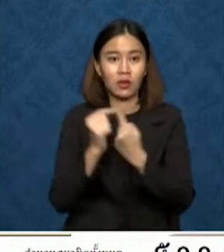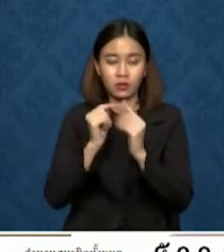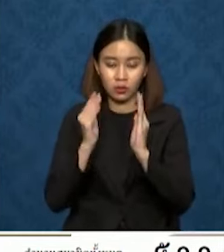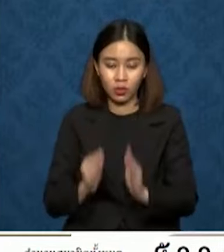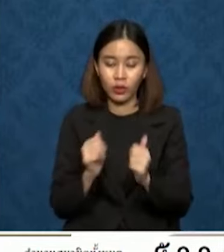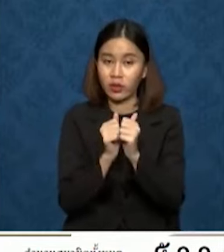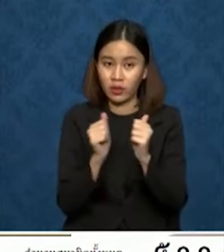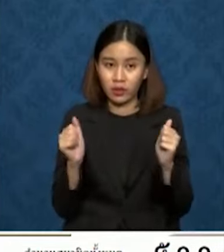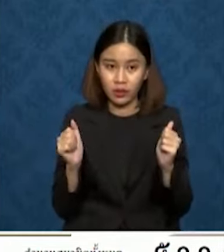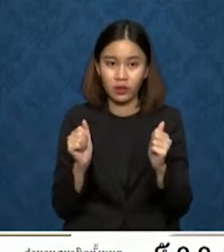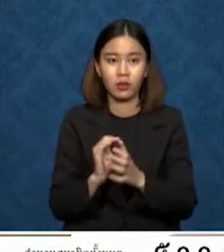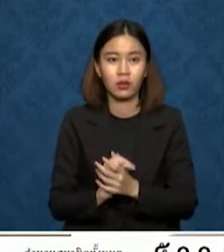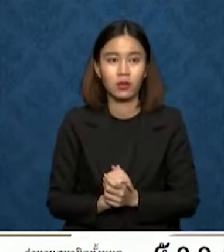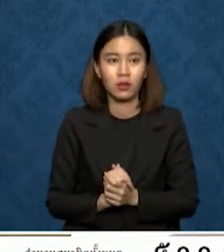คนดี